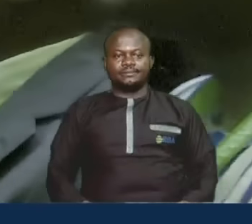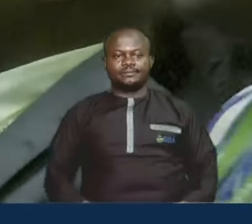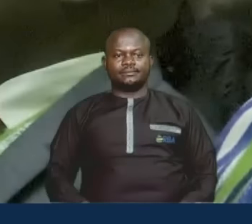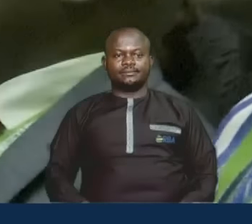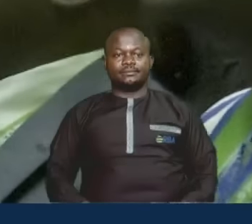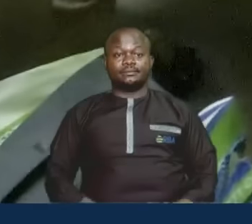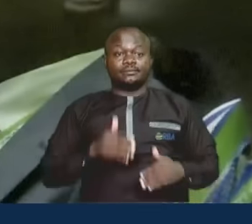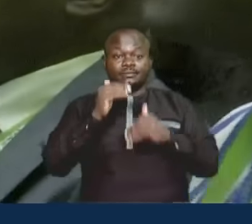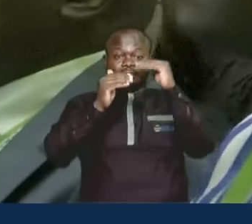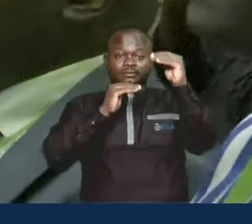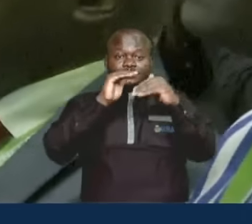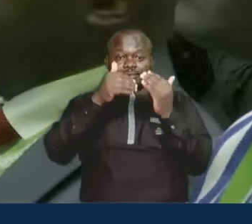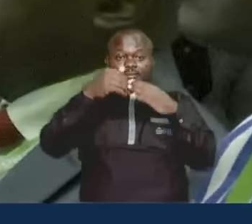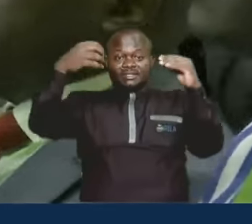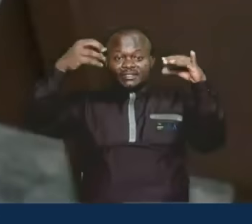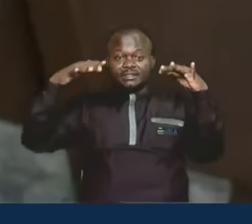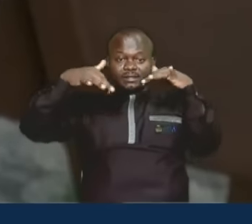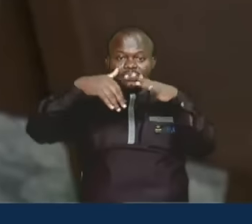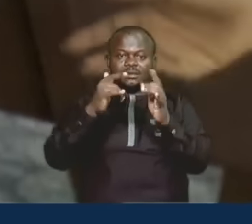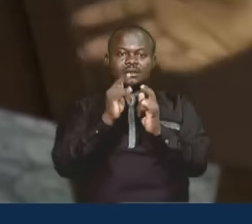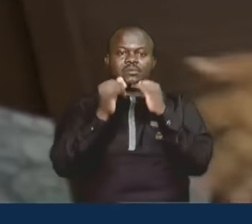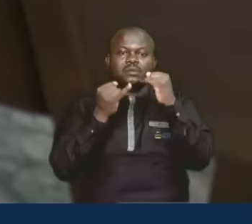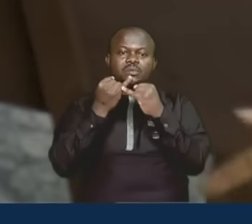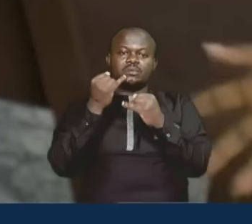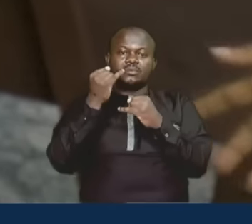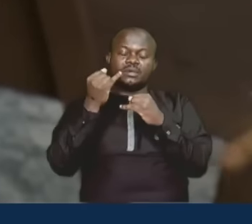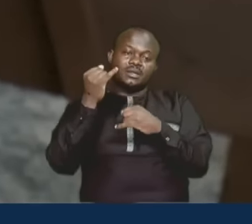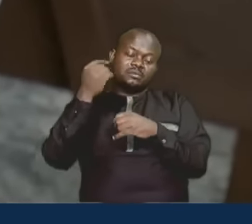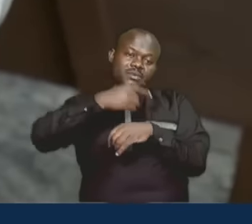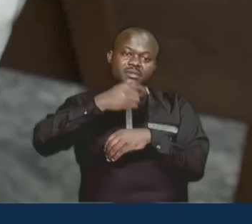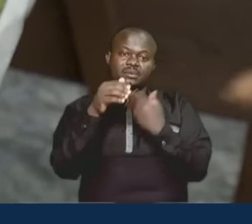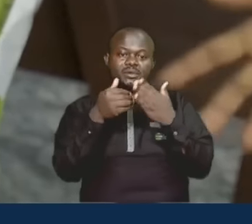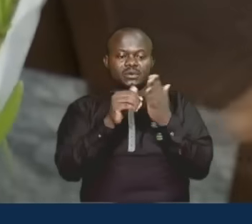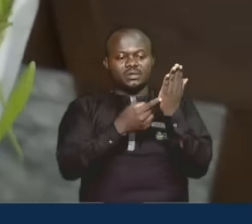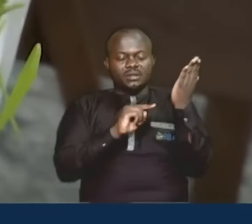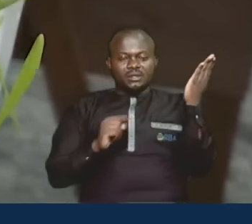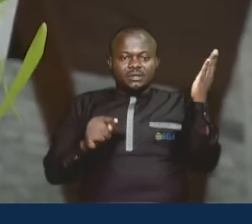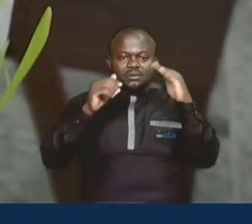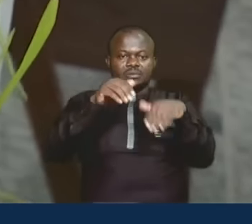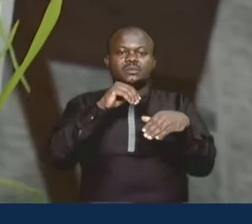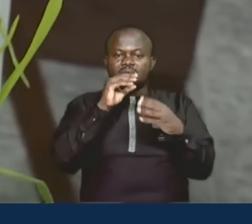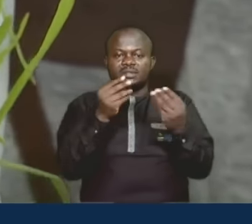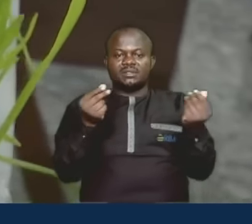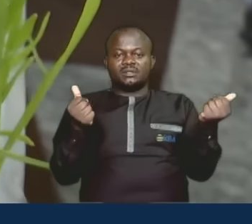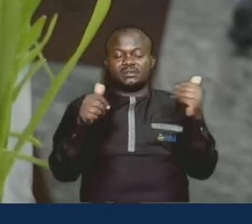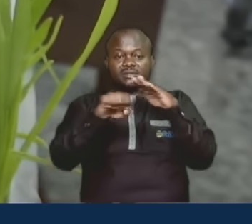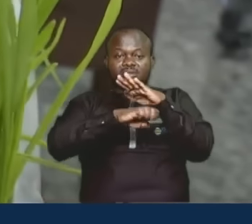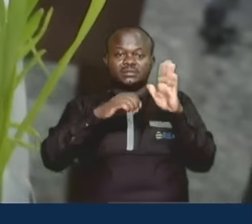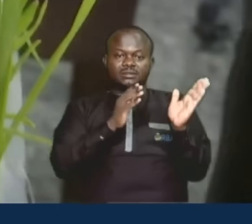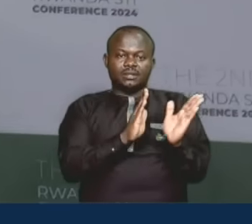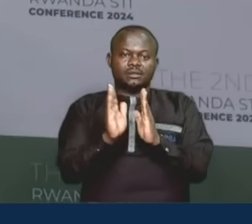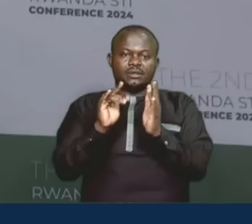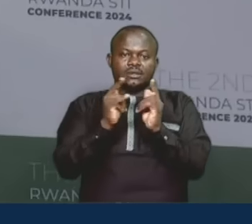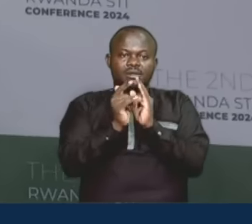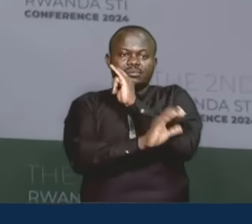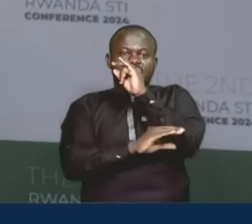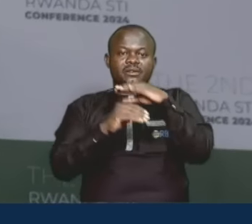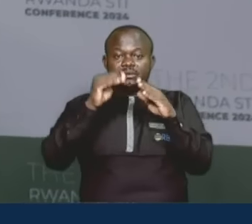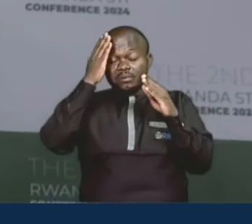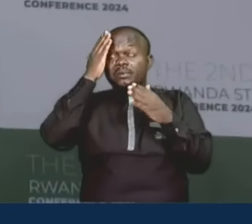Ni muri urwo rwego i Kigali hateraniye inama mpuzamahanga y'iminsi ibiri ku ikoranabuhanga ry'ubuhinzi butangiza ibidukikije, yateguwe n'inama y'igihugu